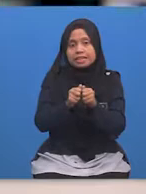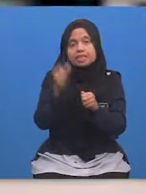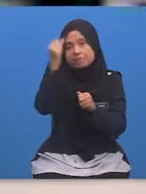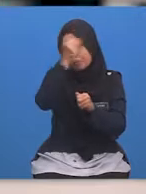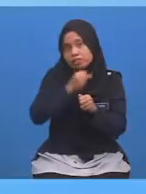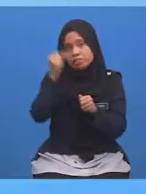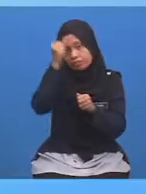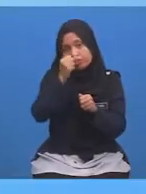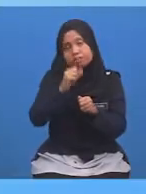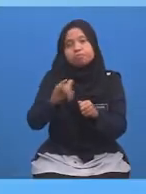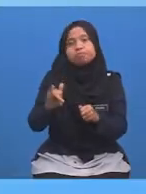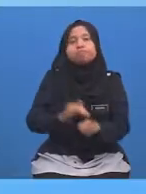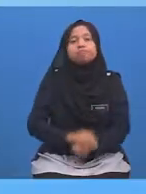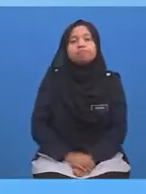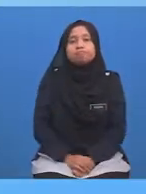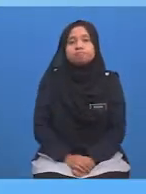pula.